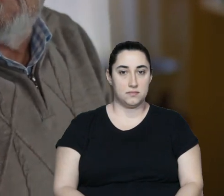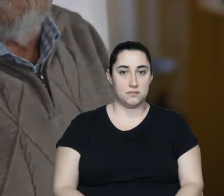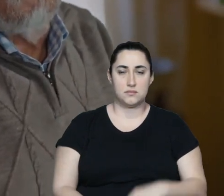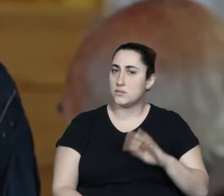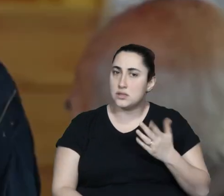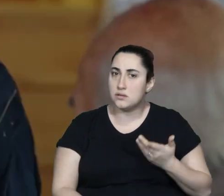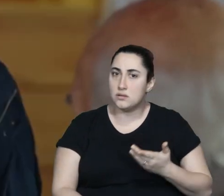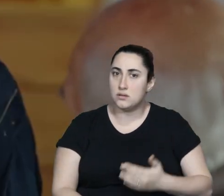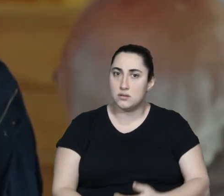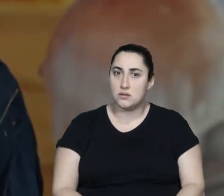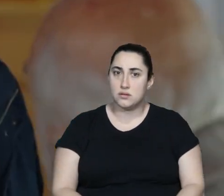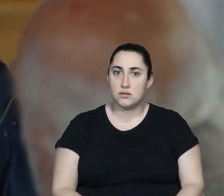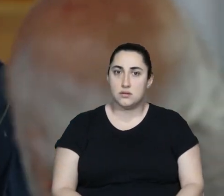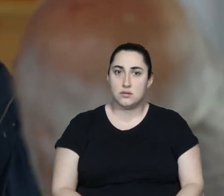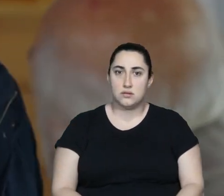Neymiş?